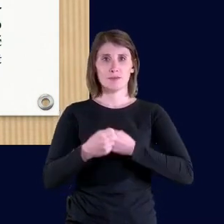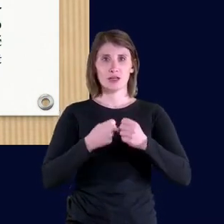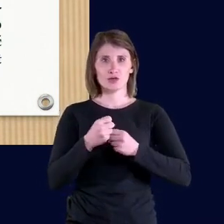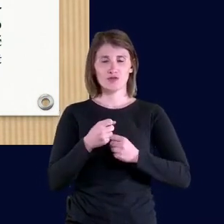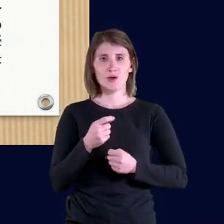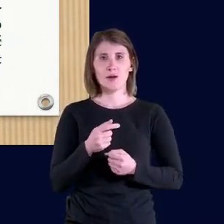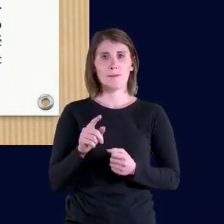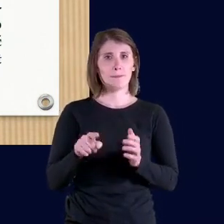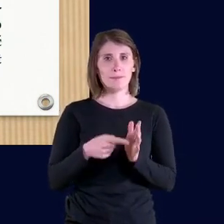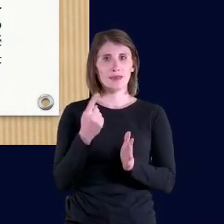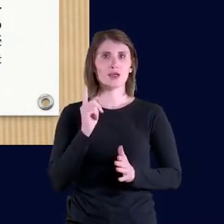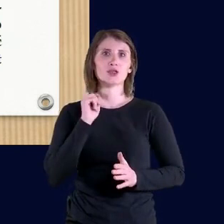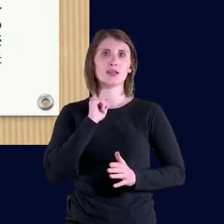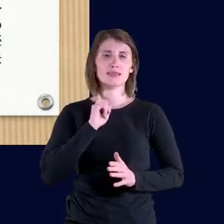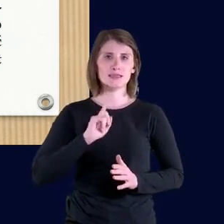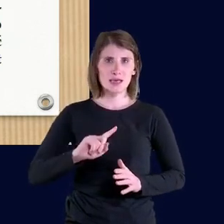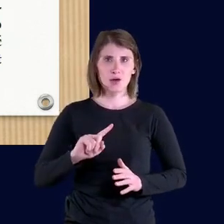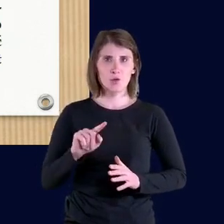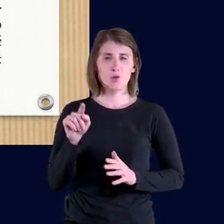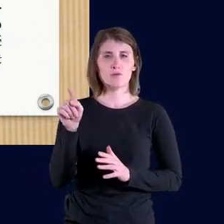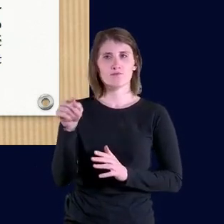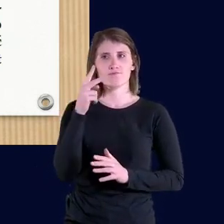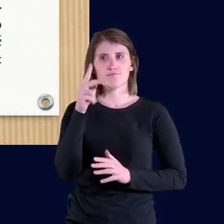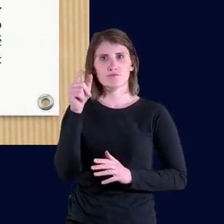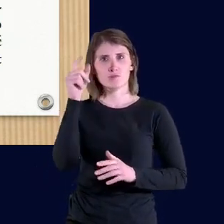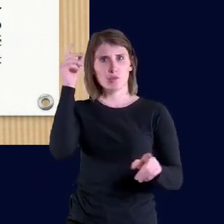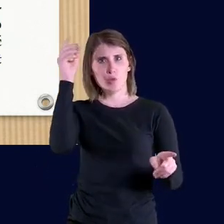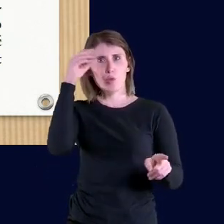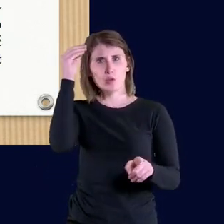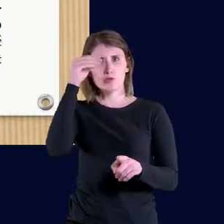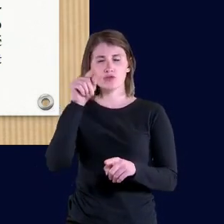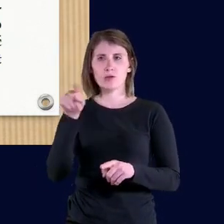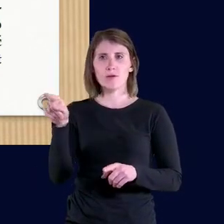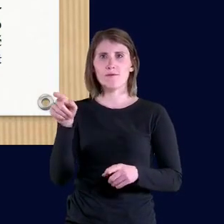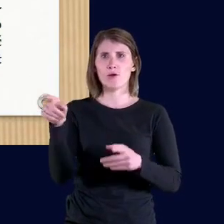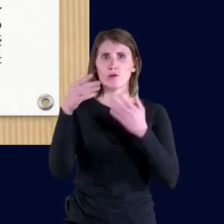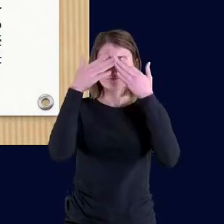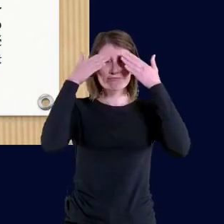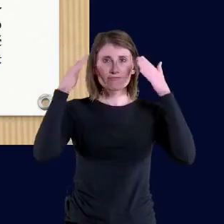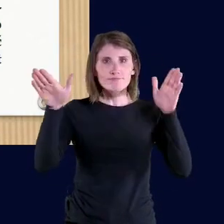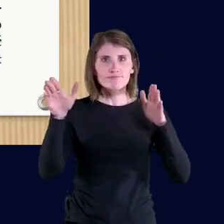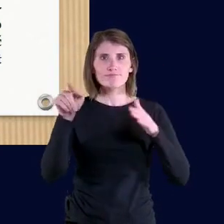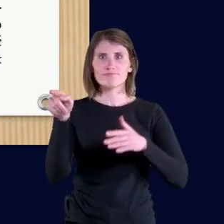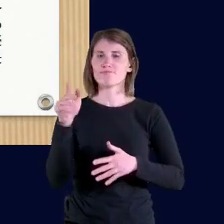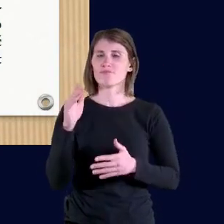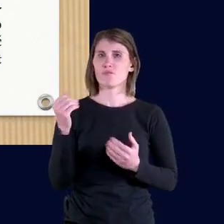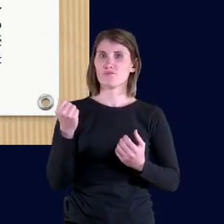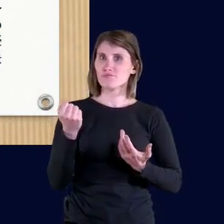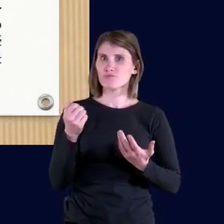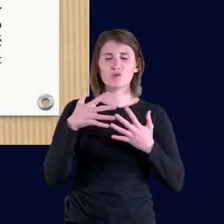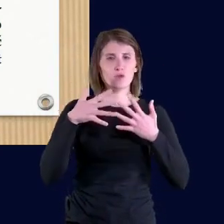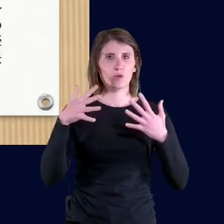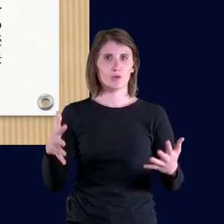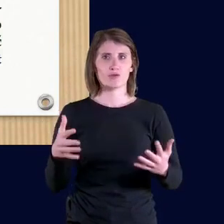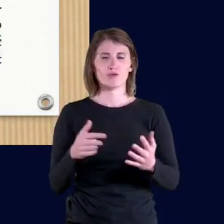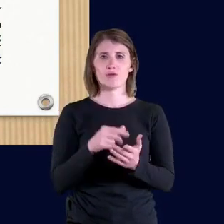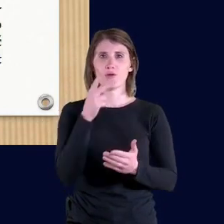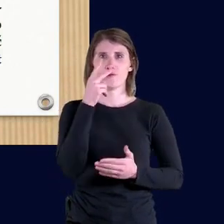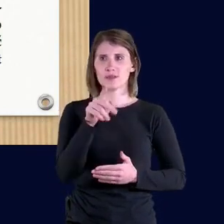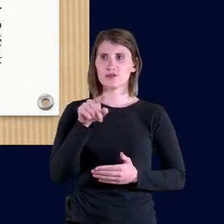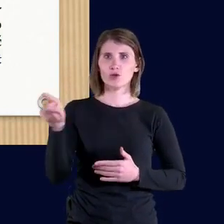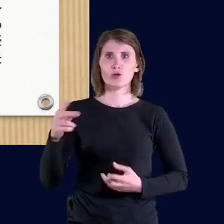wiem jakie szerokie mają Horyzonty i wielokrotnie się spotkałam z tym że uczniowie